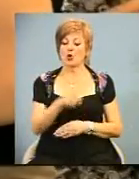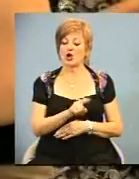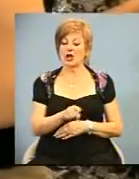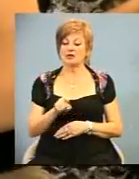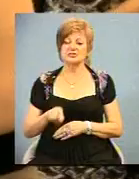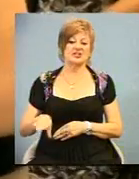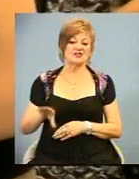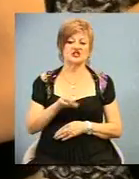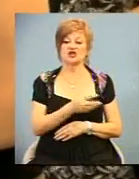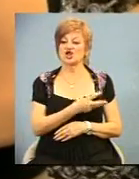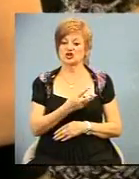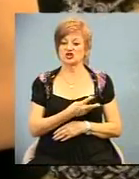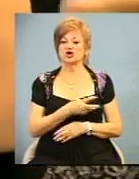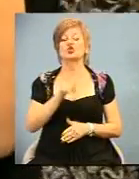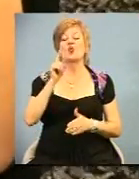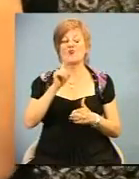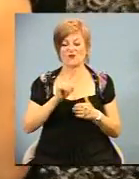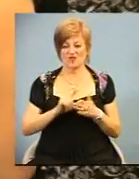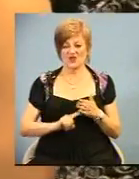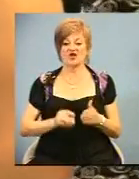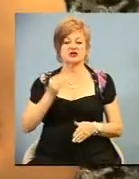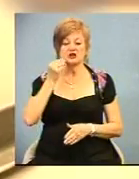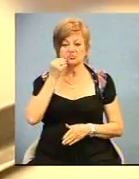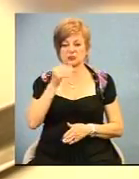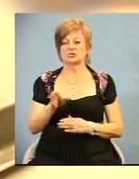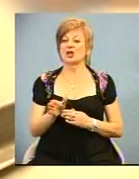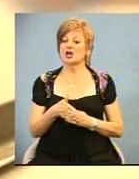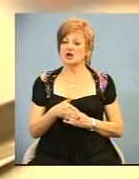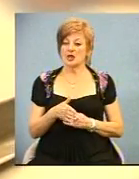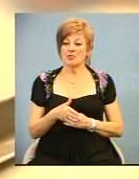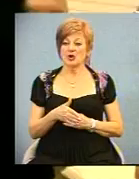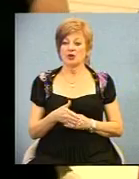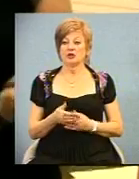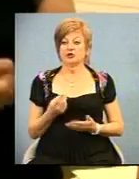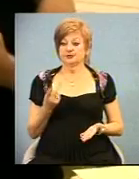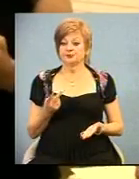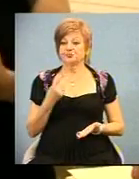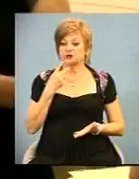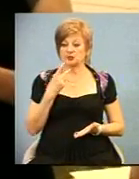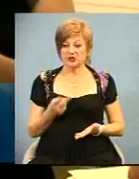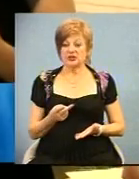будь-хто з споживачів може впевнитися у якості рибної продукції. Помимо того, що